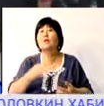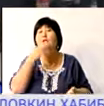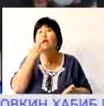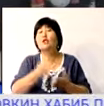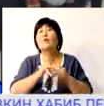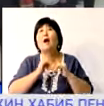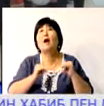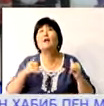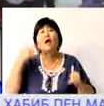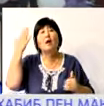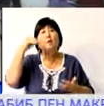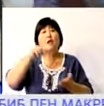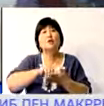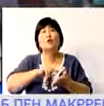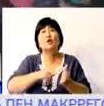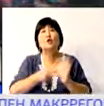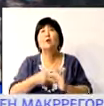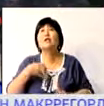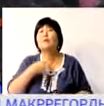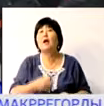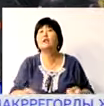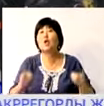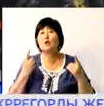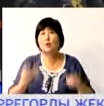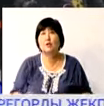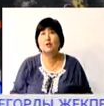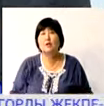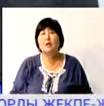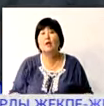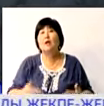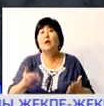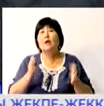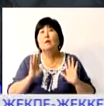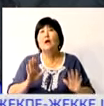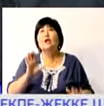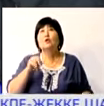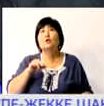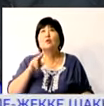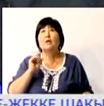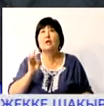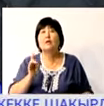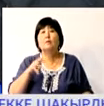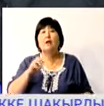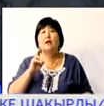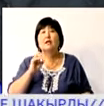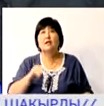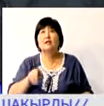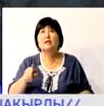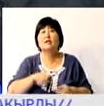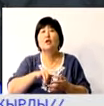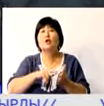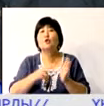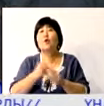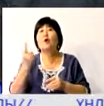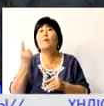жауапкершілігін арттыруды мақсат тұтқан жобаның маңызы зор. Бұл Магнум супермаркеті, Арай Сити Мол жобасының